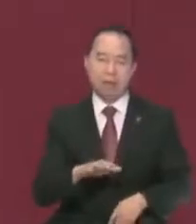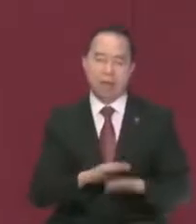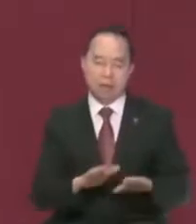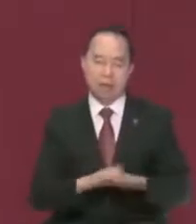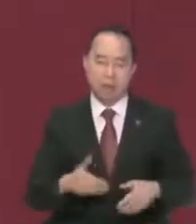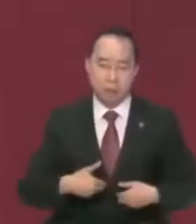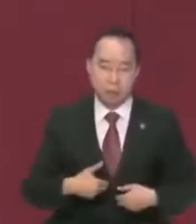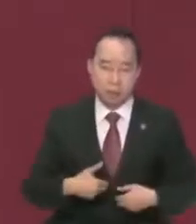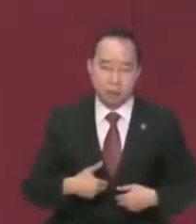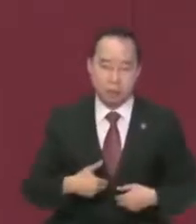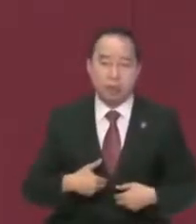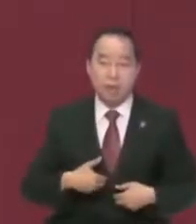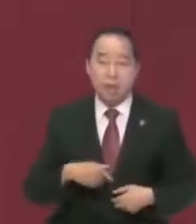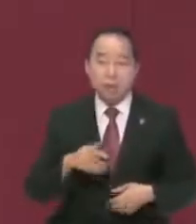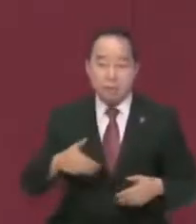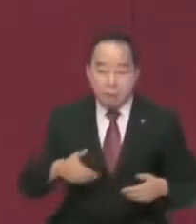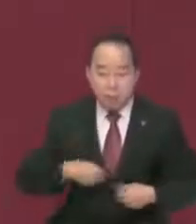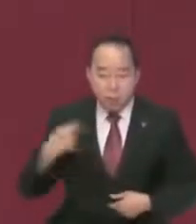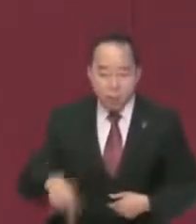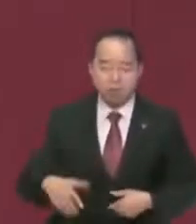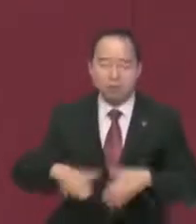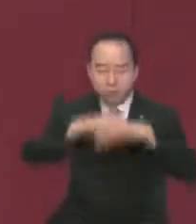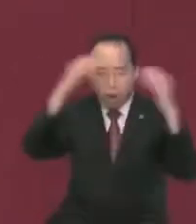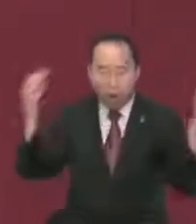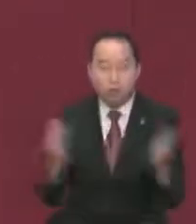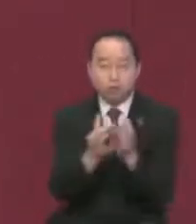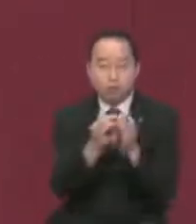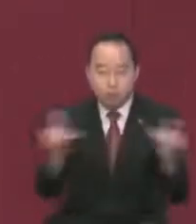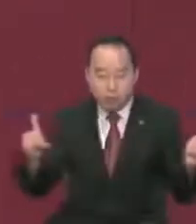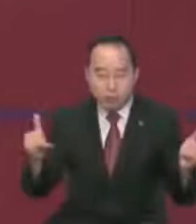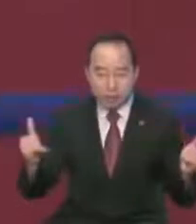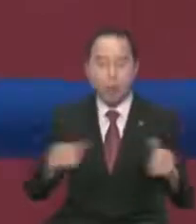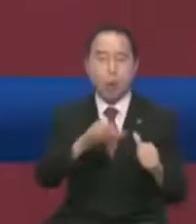그러자면 전국민 고용보험을 시급히 시행해야 합니다.